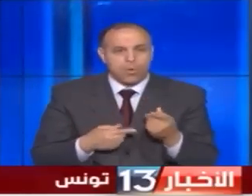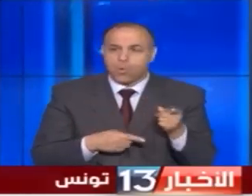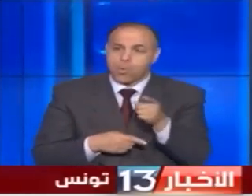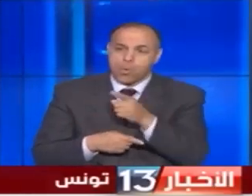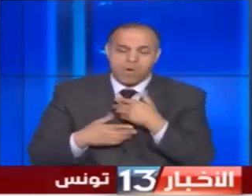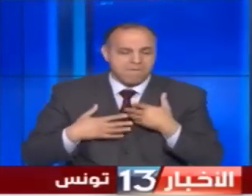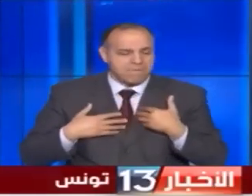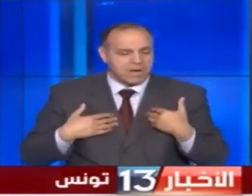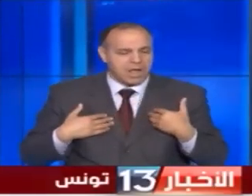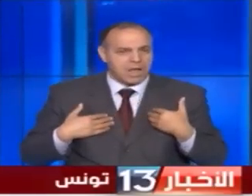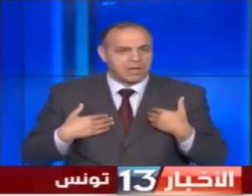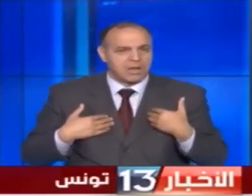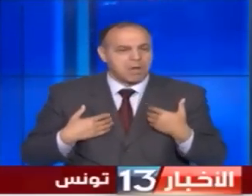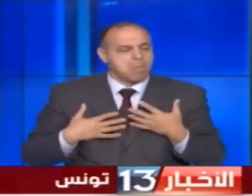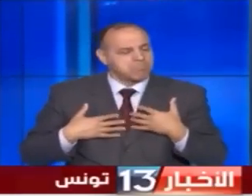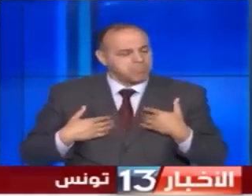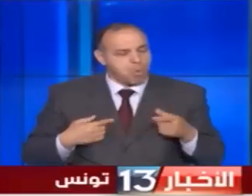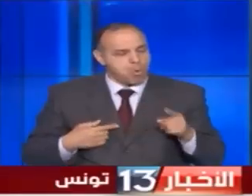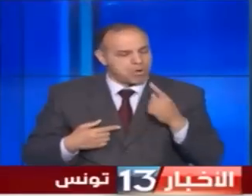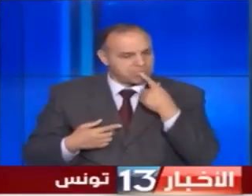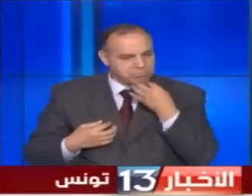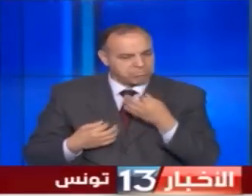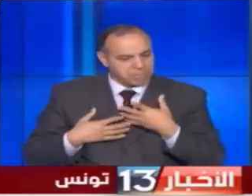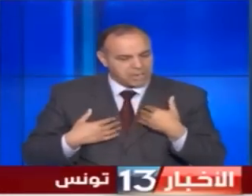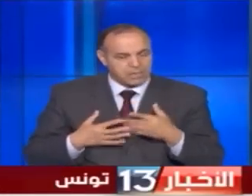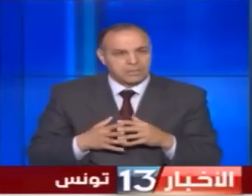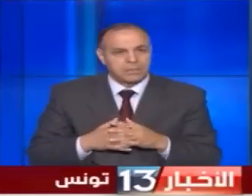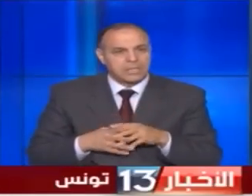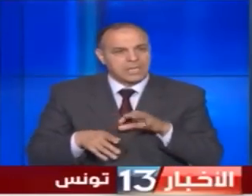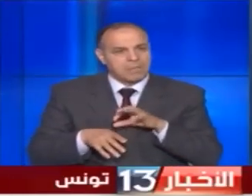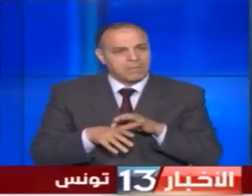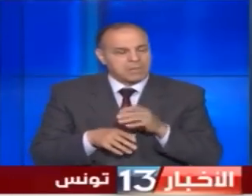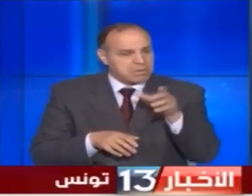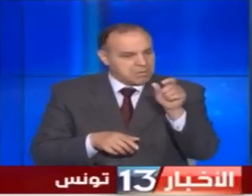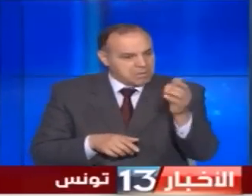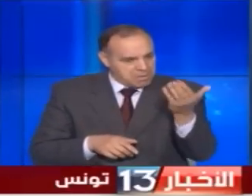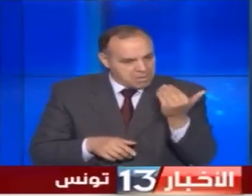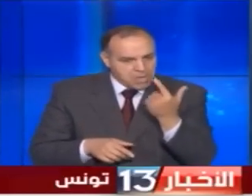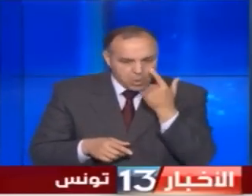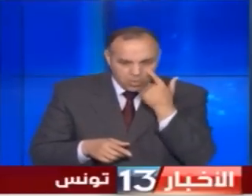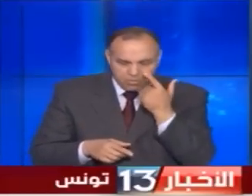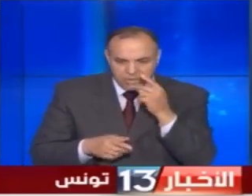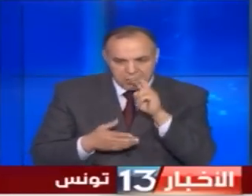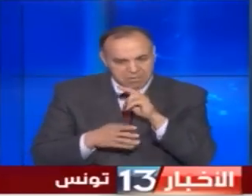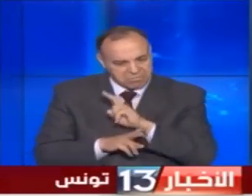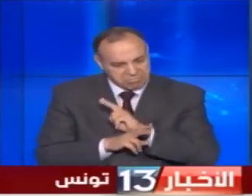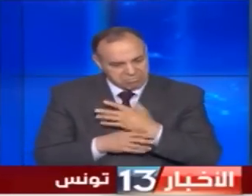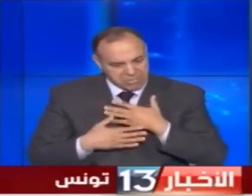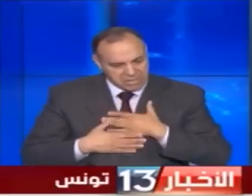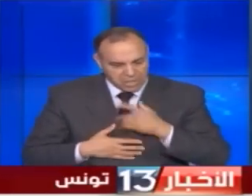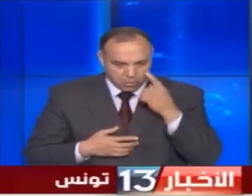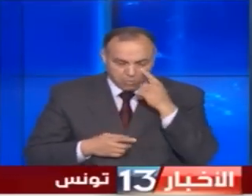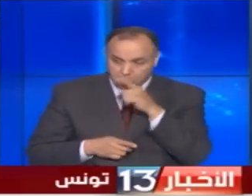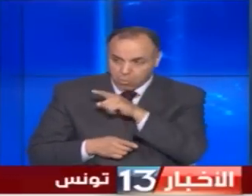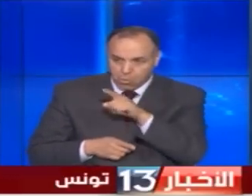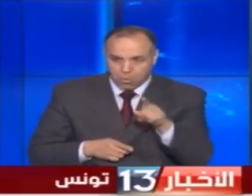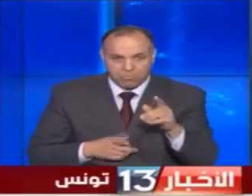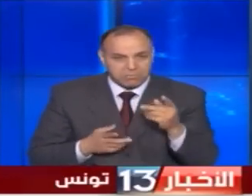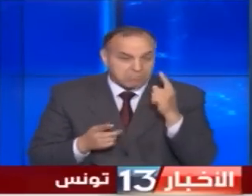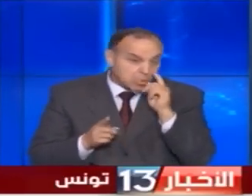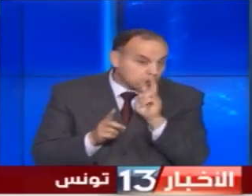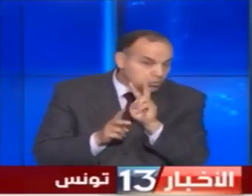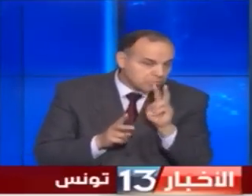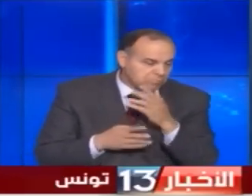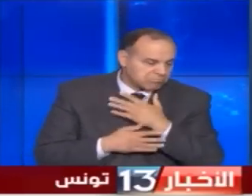فرحانين فكرها بالكتاب اللي بياخذ مواطن واخر حته شفت انا كنت مع انه